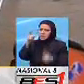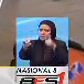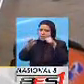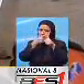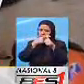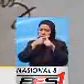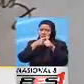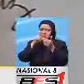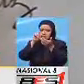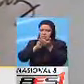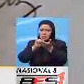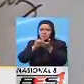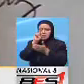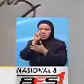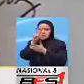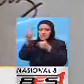reporter of Malaysia.